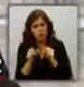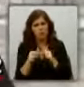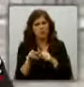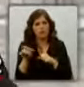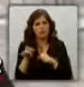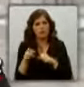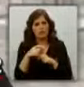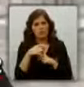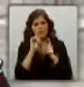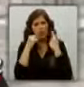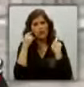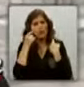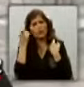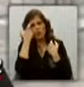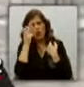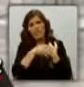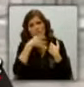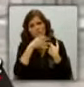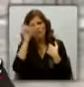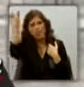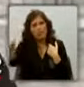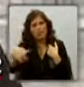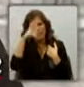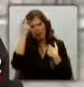посмішку, кожну фразу.